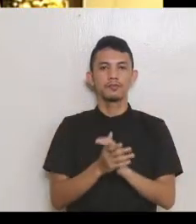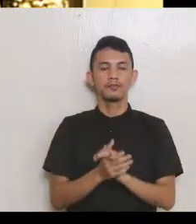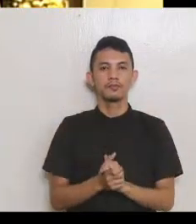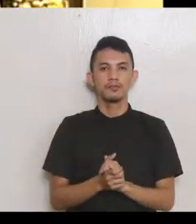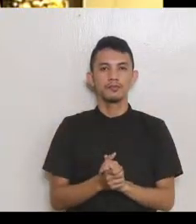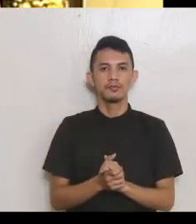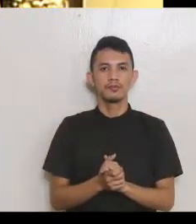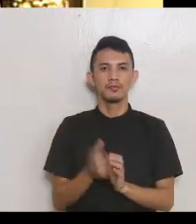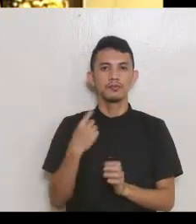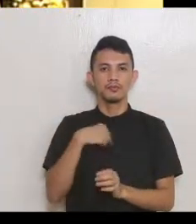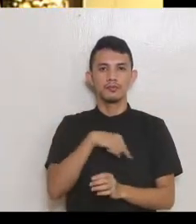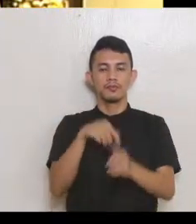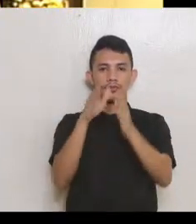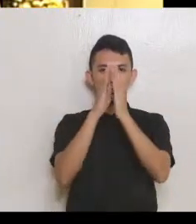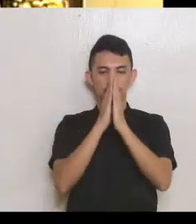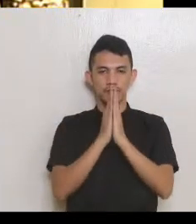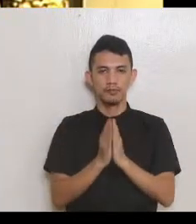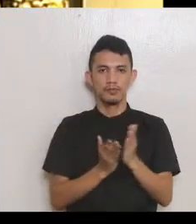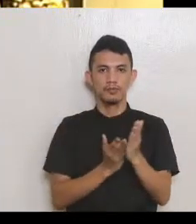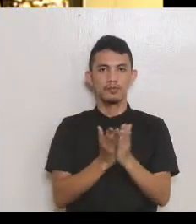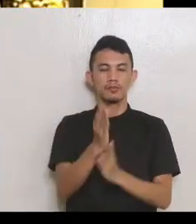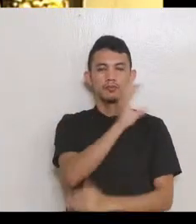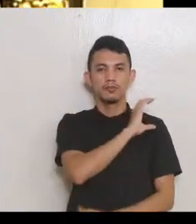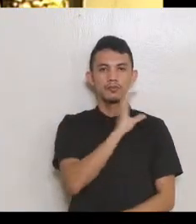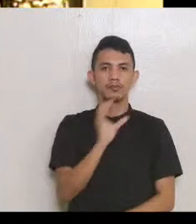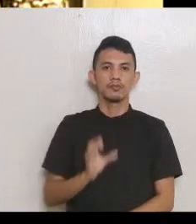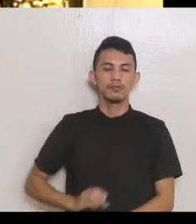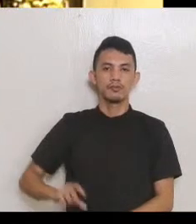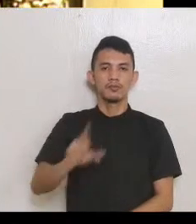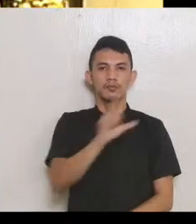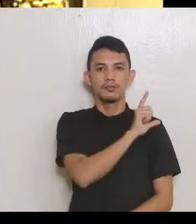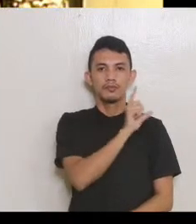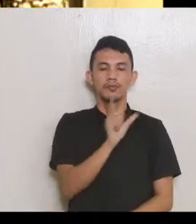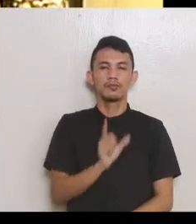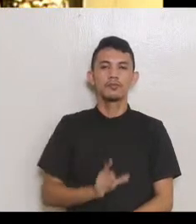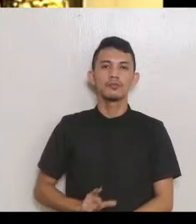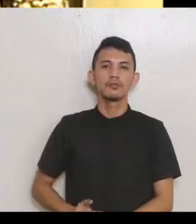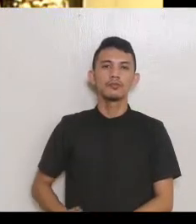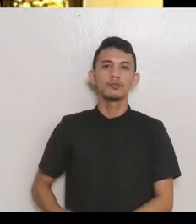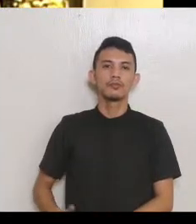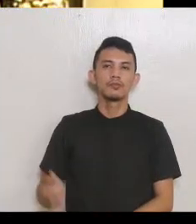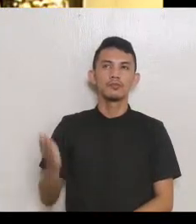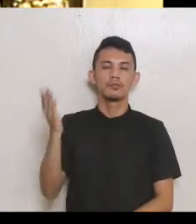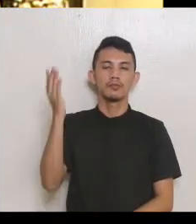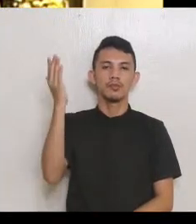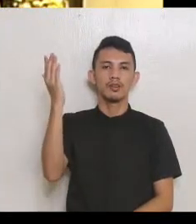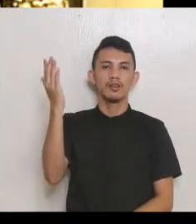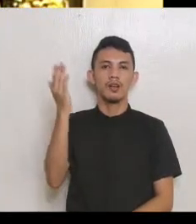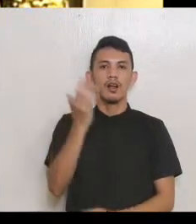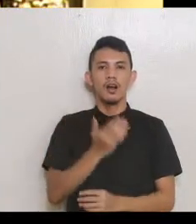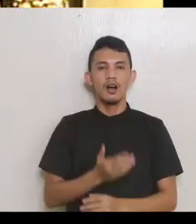among gipangayo pinaagi ni Kristo among Ginoo.